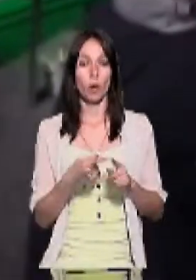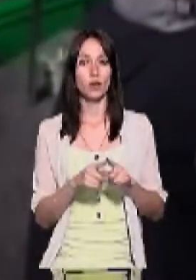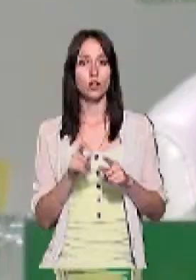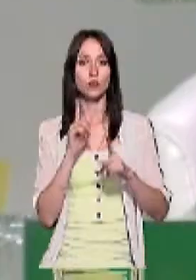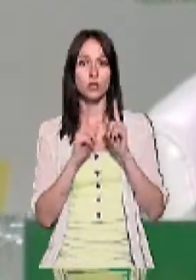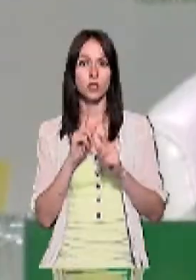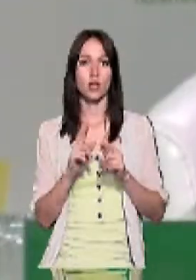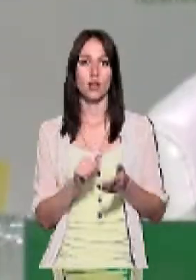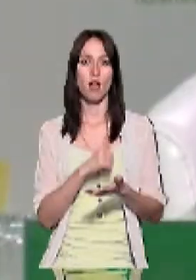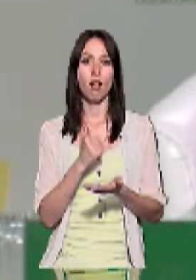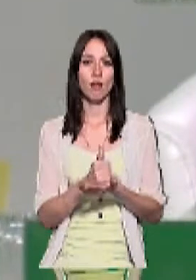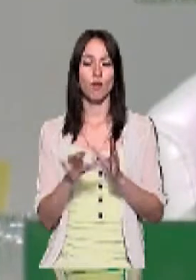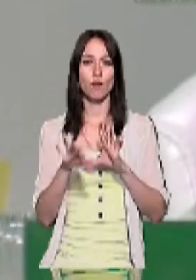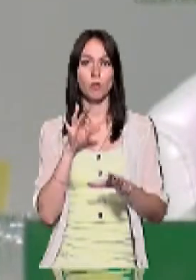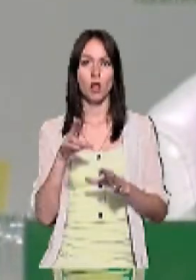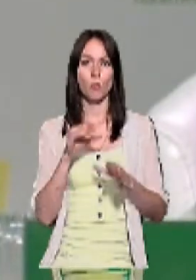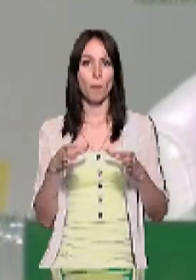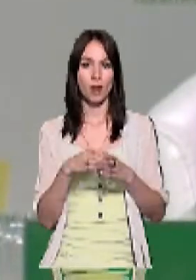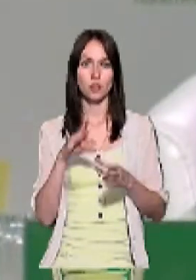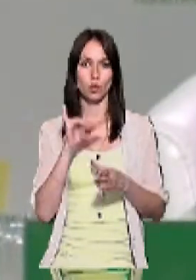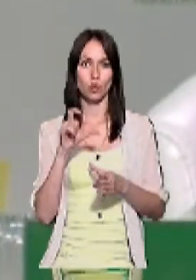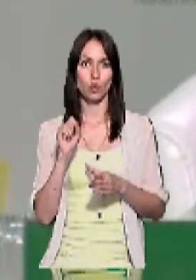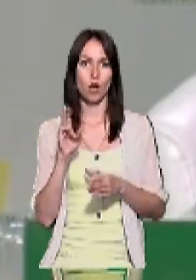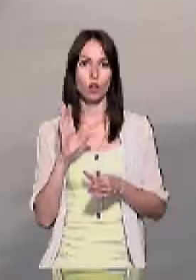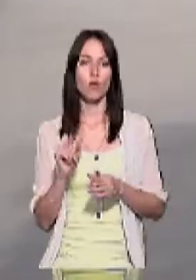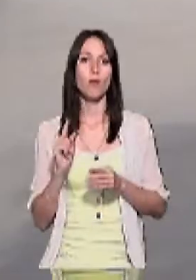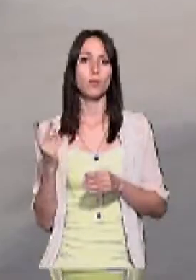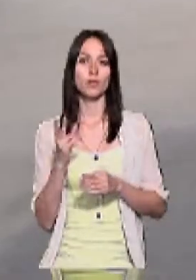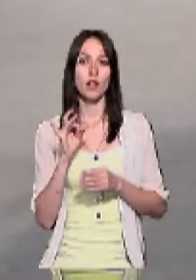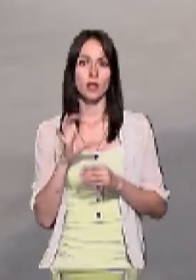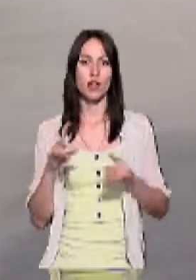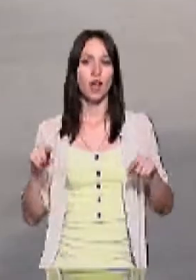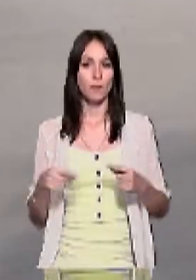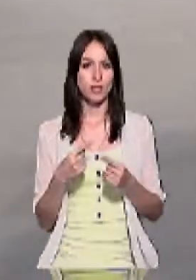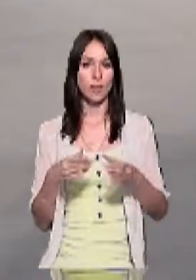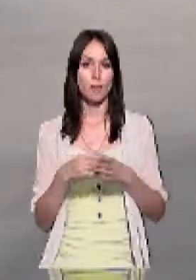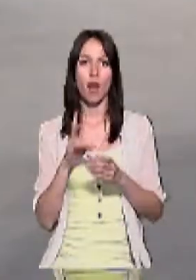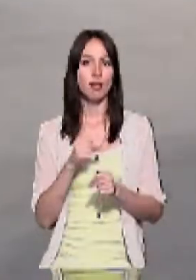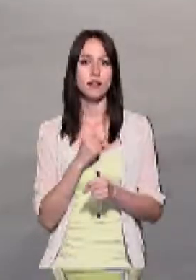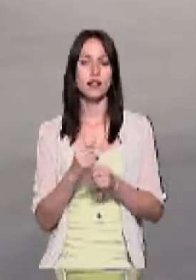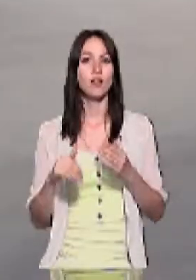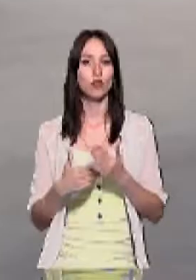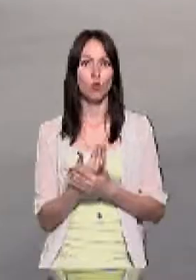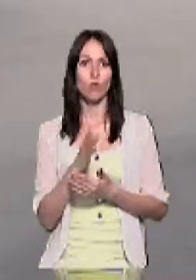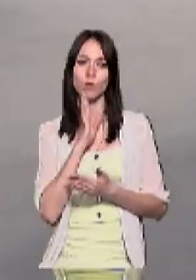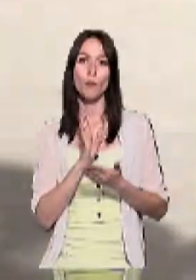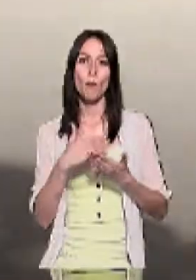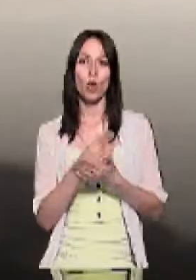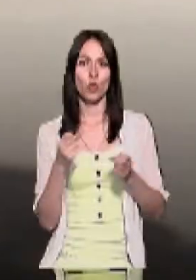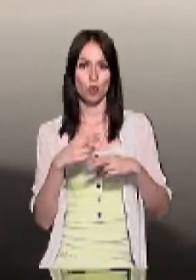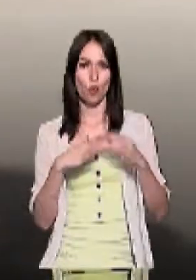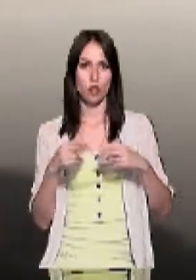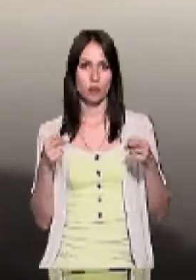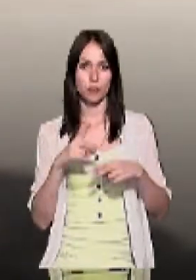співголовою партії обирають Геннадія Труханова. Чому вони з Кернесом оновили партію, а не створили нову? Політологиня Юлія Біденко пояснює так.